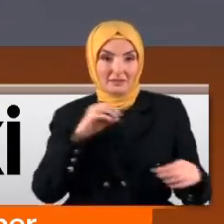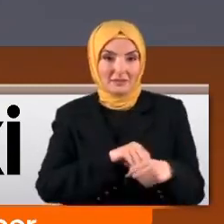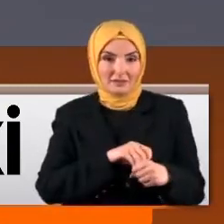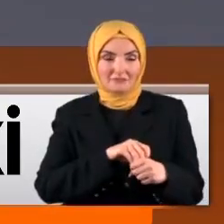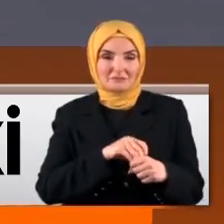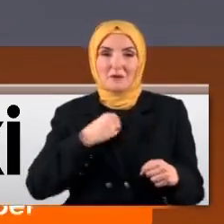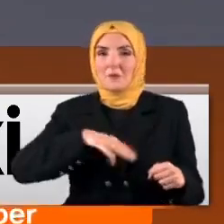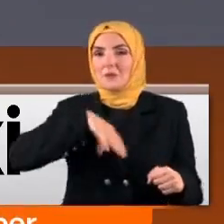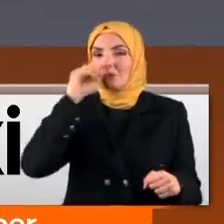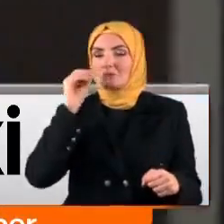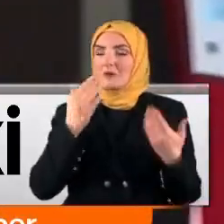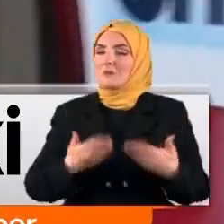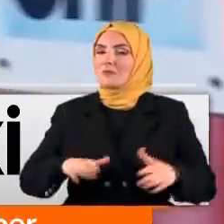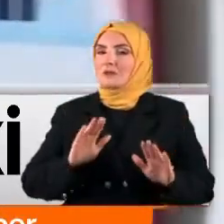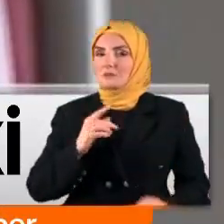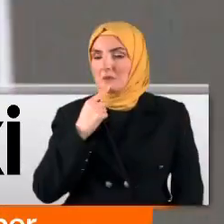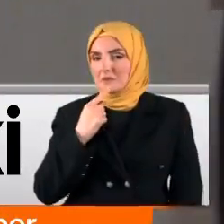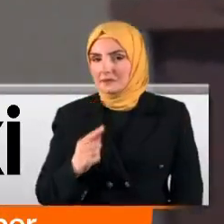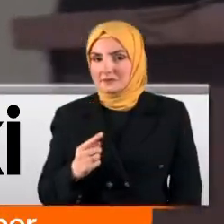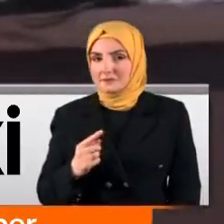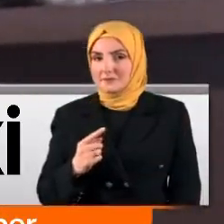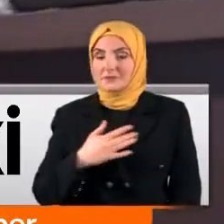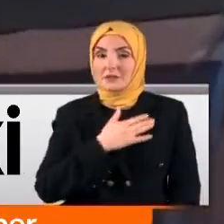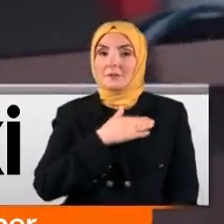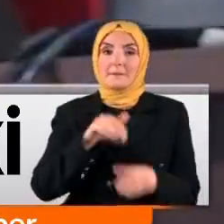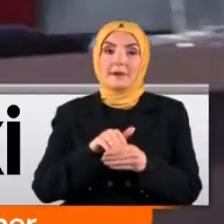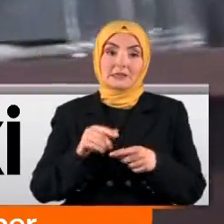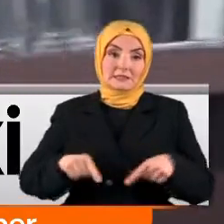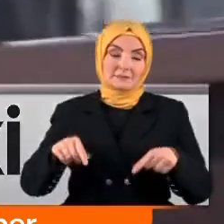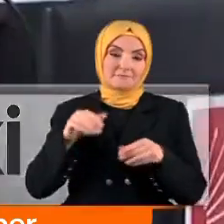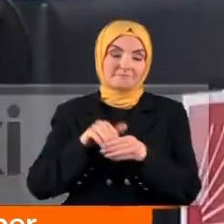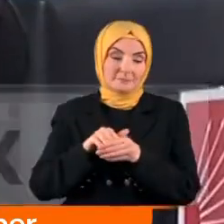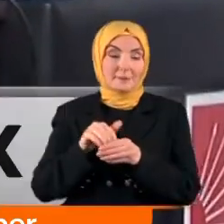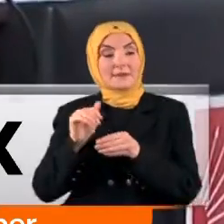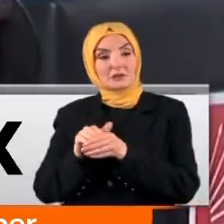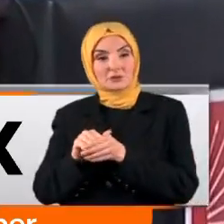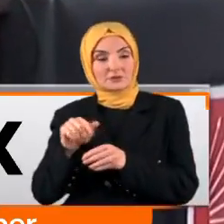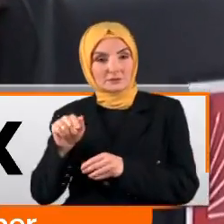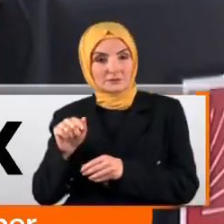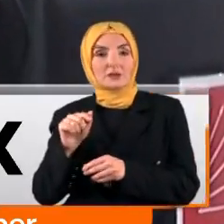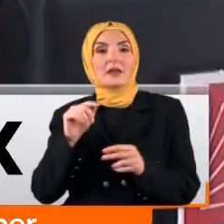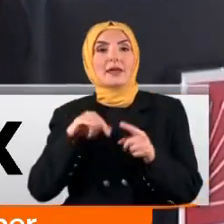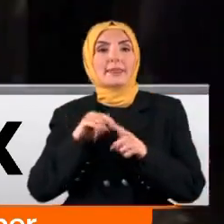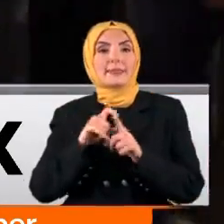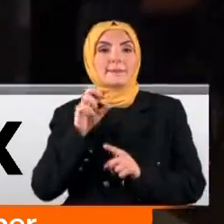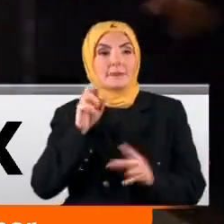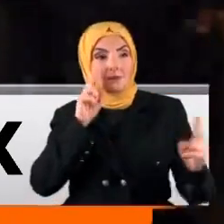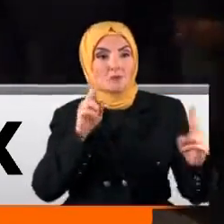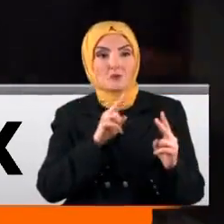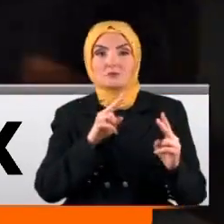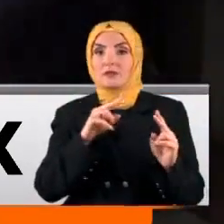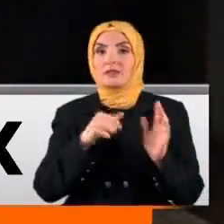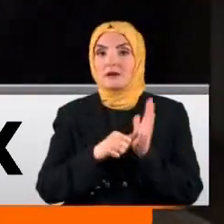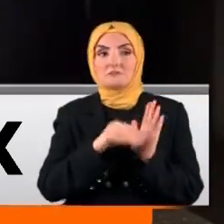ruhum razı gelmiyor dedi. CHP Parti Meclisi ise HDP ile görüşme takviminin de konuşmak için olağanüstü